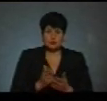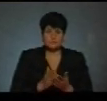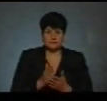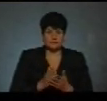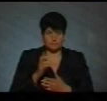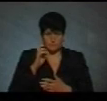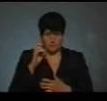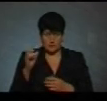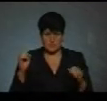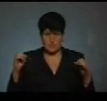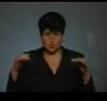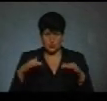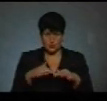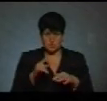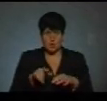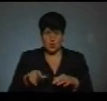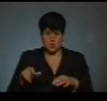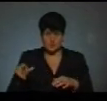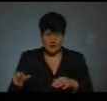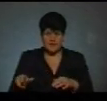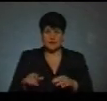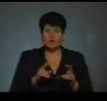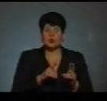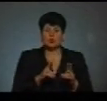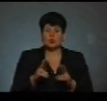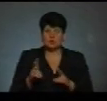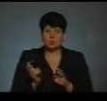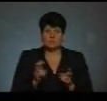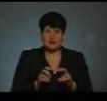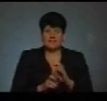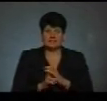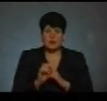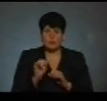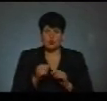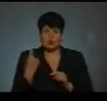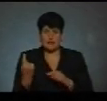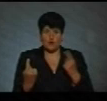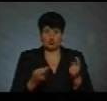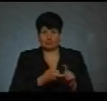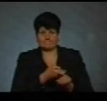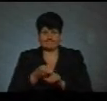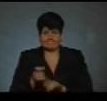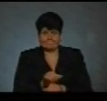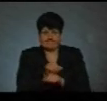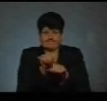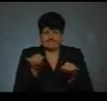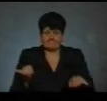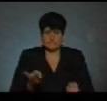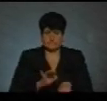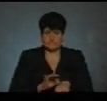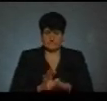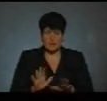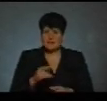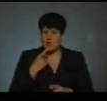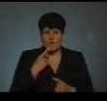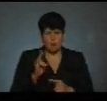богослужіння і буде скупчення людей, люди, ті, що прийдуть в церкву, можуть одне одного заразити. Ми не говоримо про священників поки